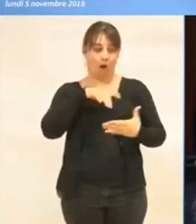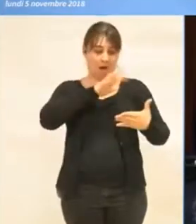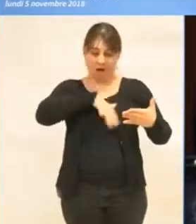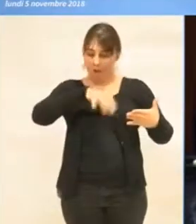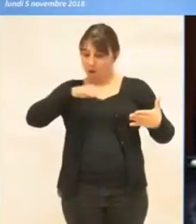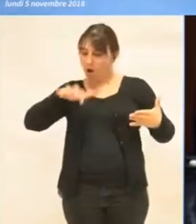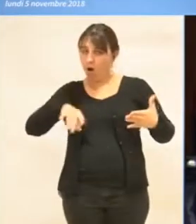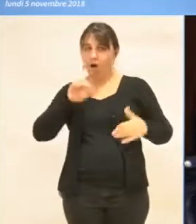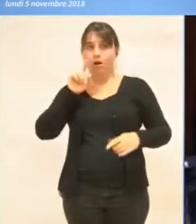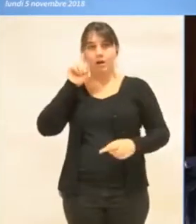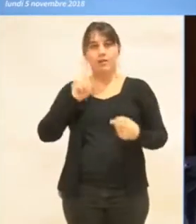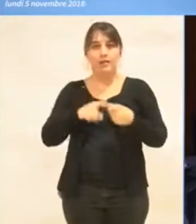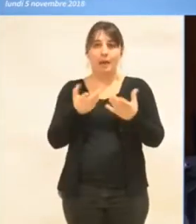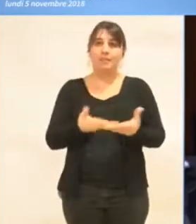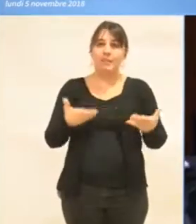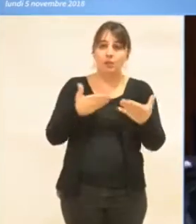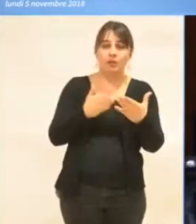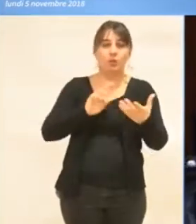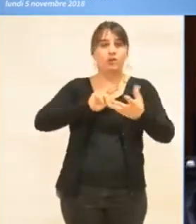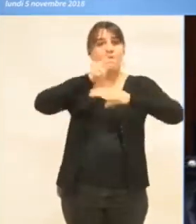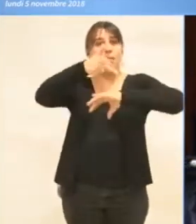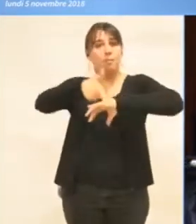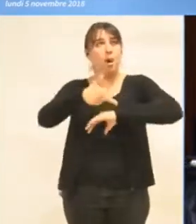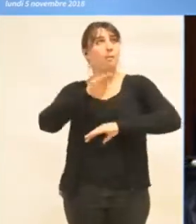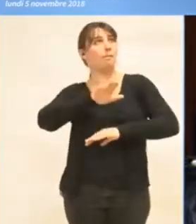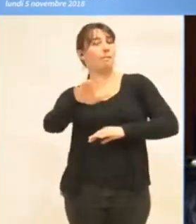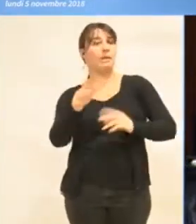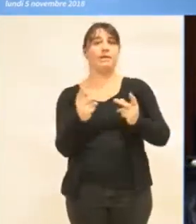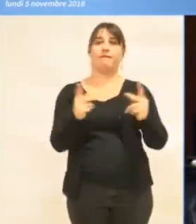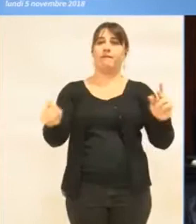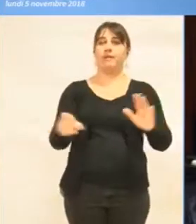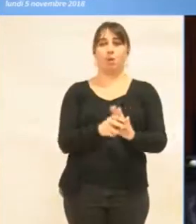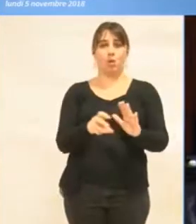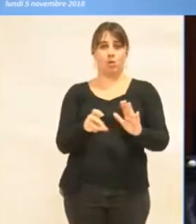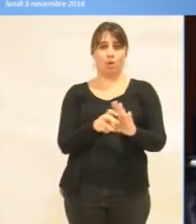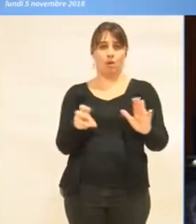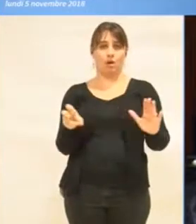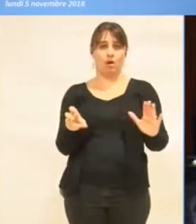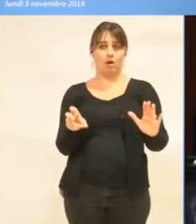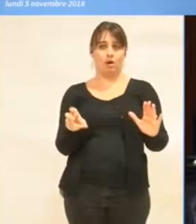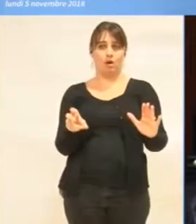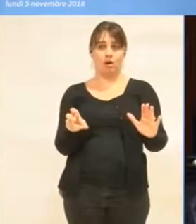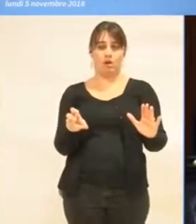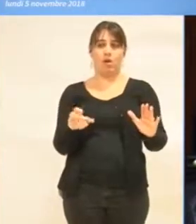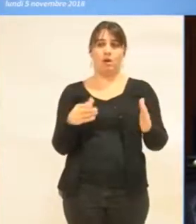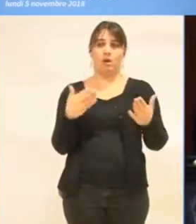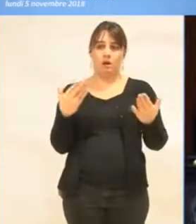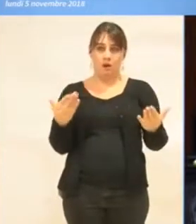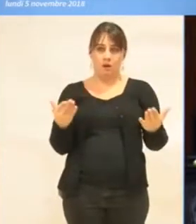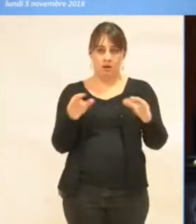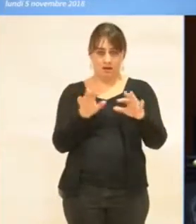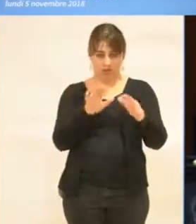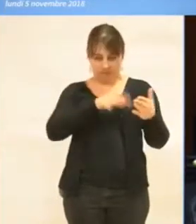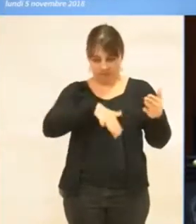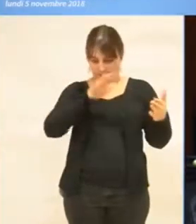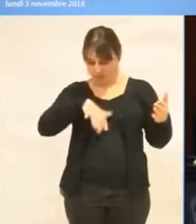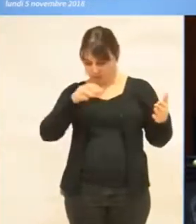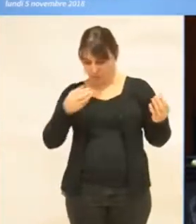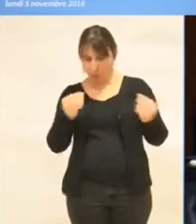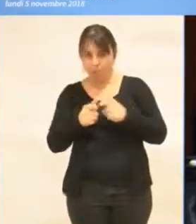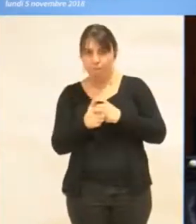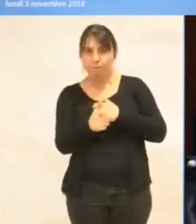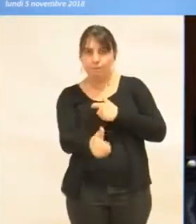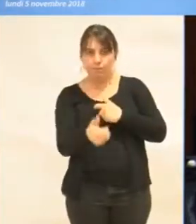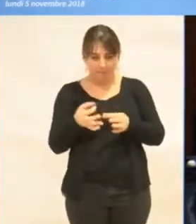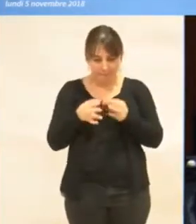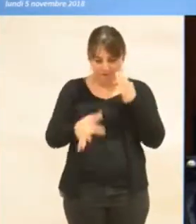consacré à la situation en matière de développement durable de la ville de Grenoble, pas une ligne n'est consacrée au dispositif ou au